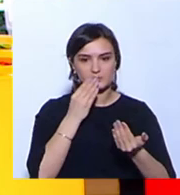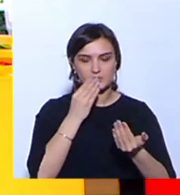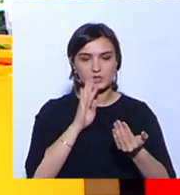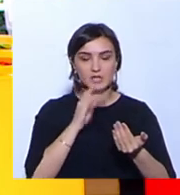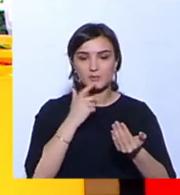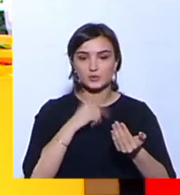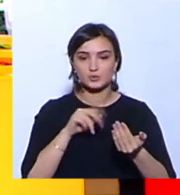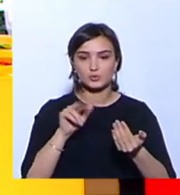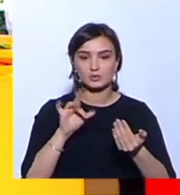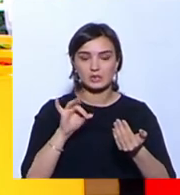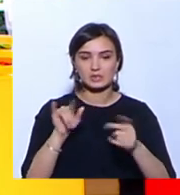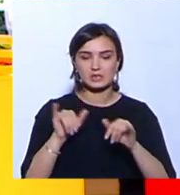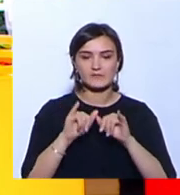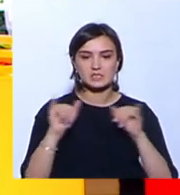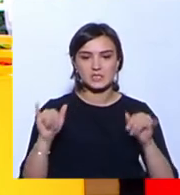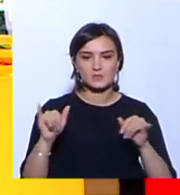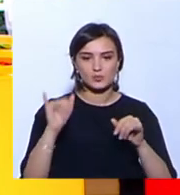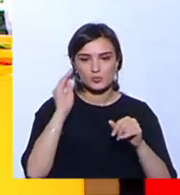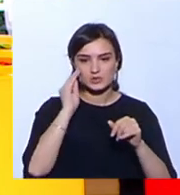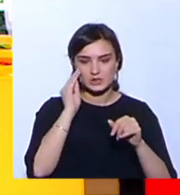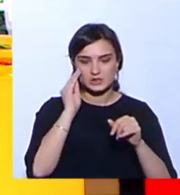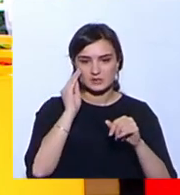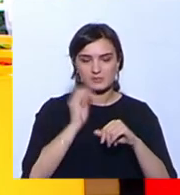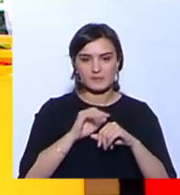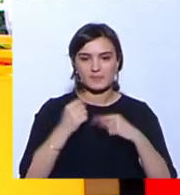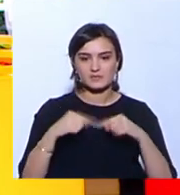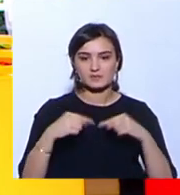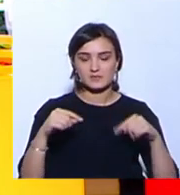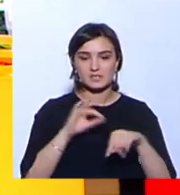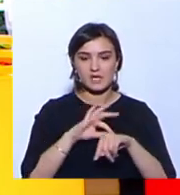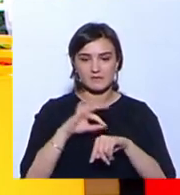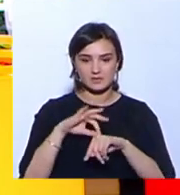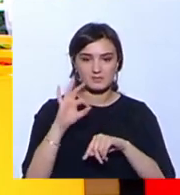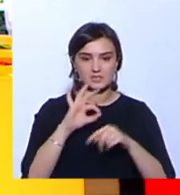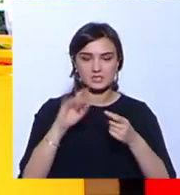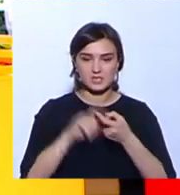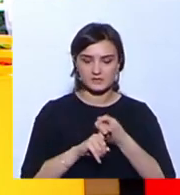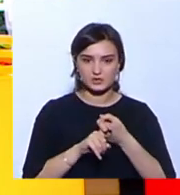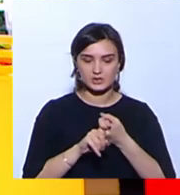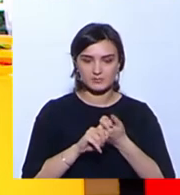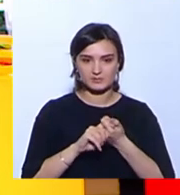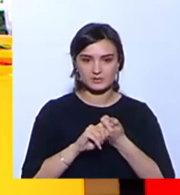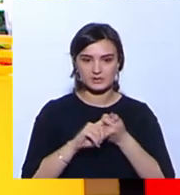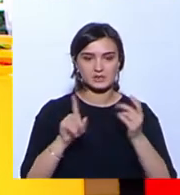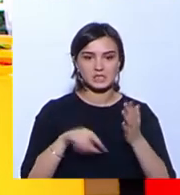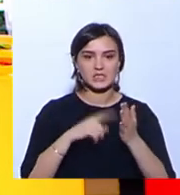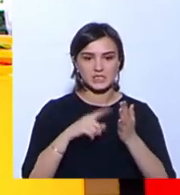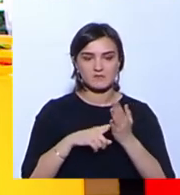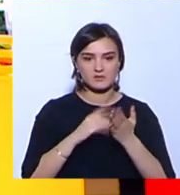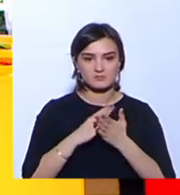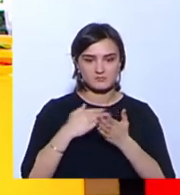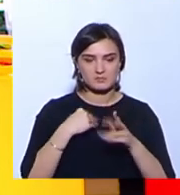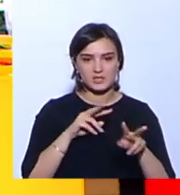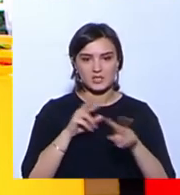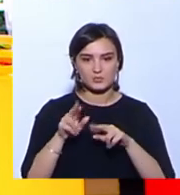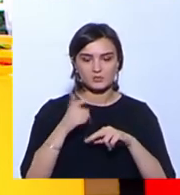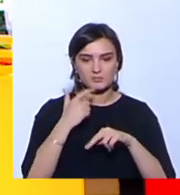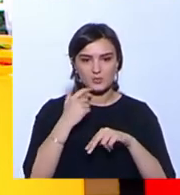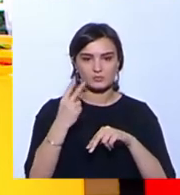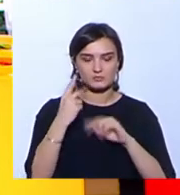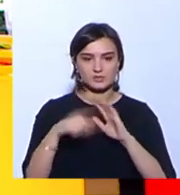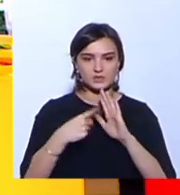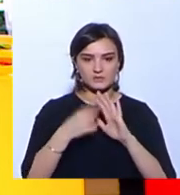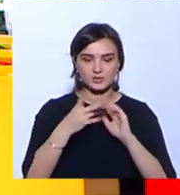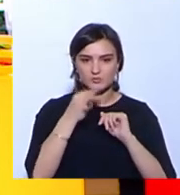ლალი, გავრცელებული მოსაზრება სხვადასხვა დაავადებასთან დაკავშირებით კითხვას ბადებს. მე პარალელურად მაყურებლის კითხვასაც